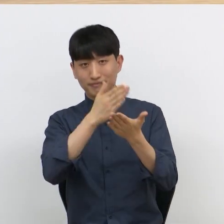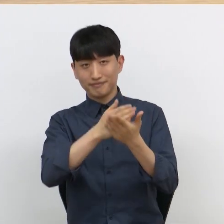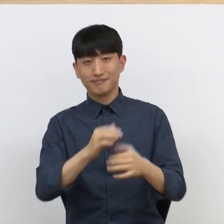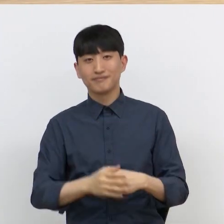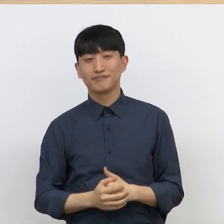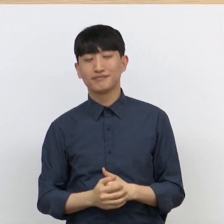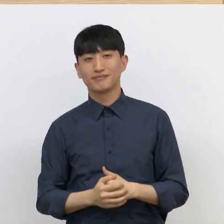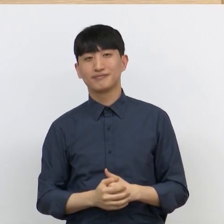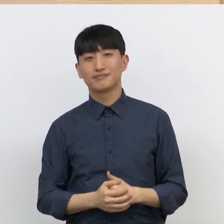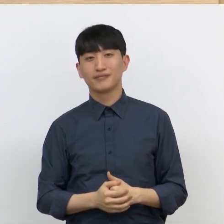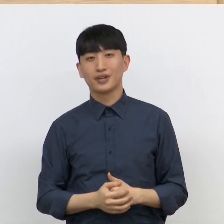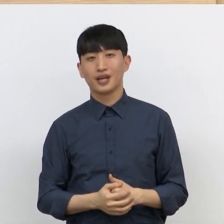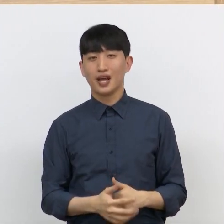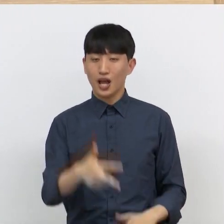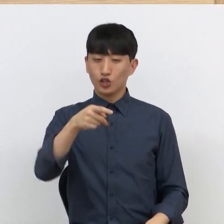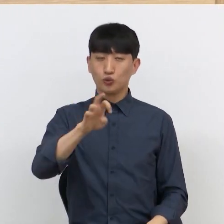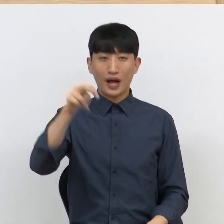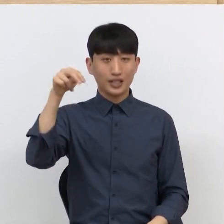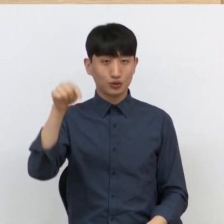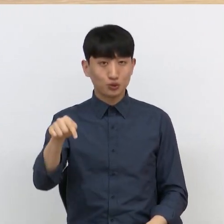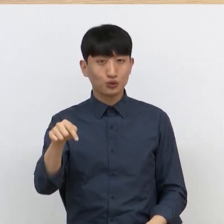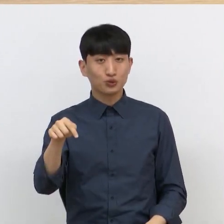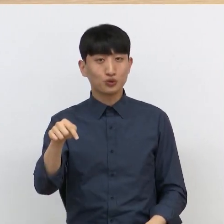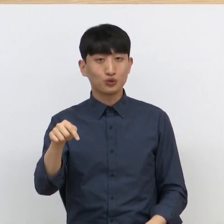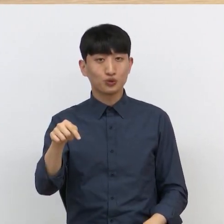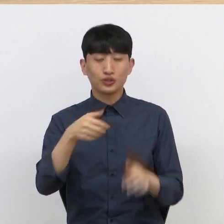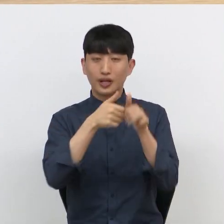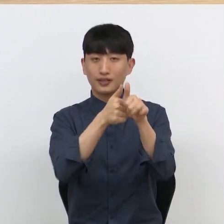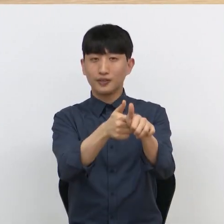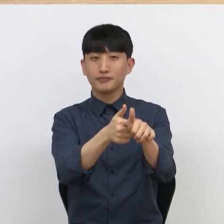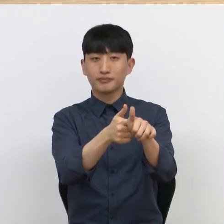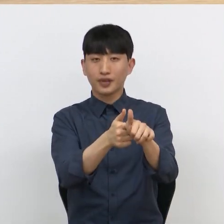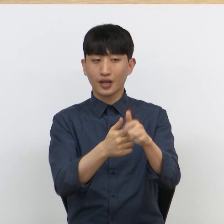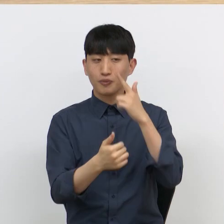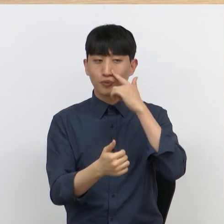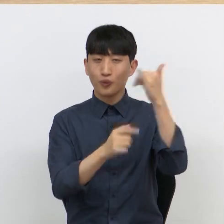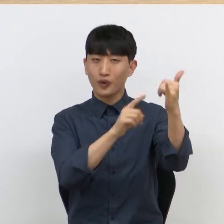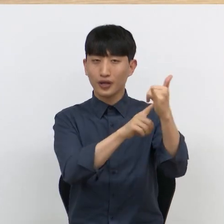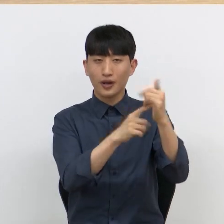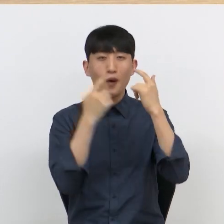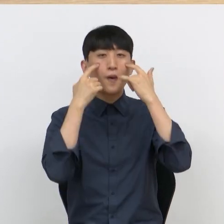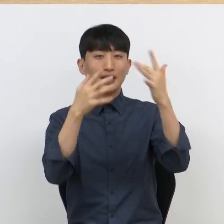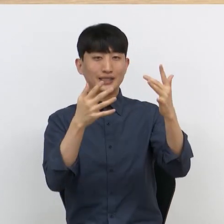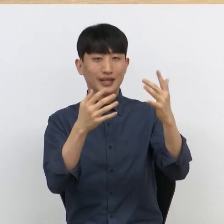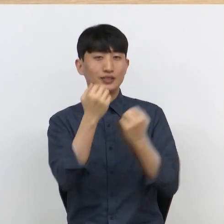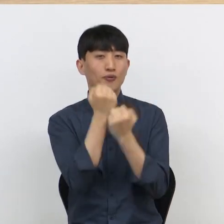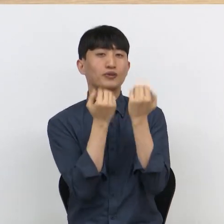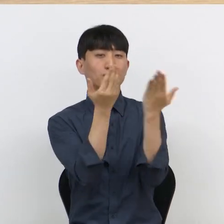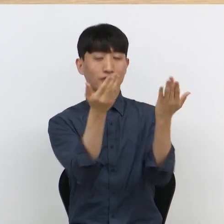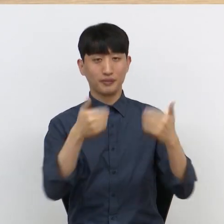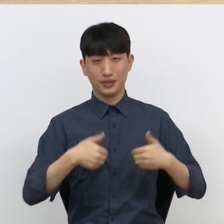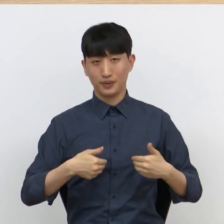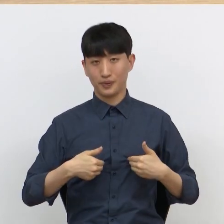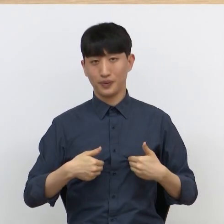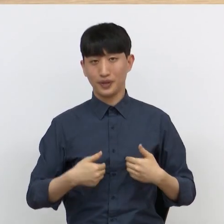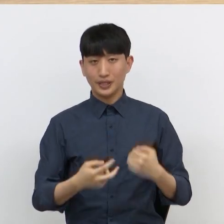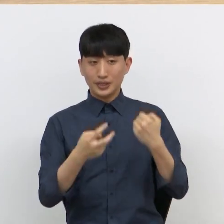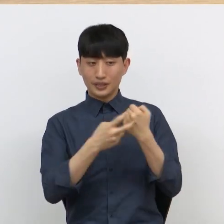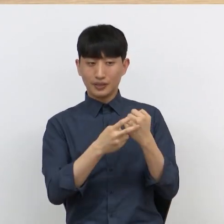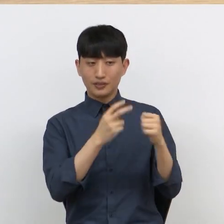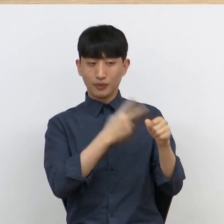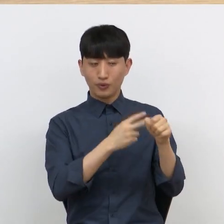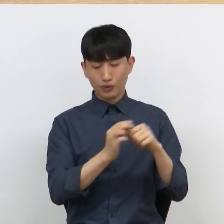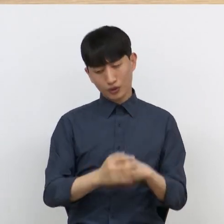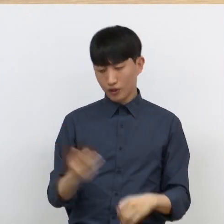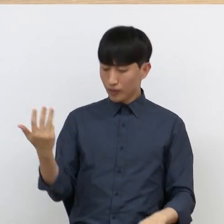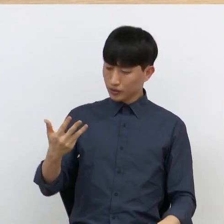이게 만약에 주파수를 할당을 달리 했다 그러면 보호자들한테는 분명하게 얘기를 해야 되고, 그것을 보는 의사 선생님도 왜 이렇게 8,000이